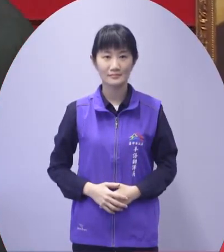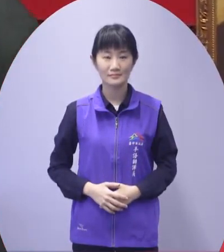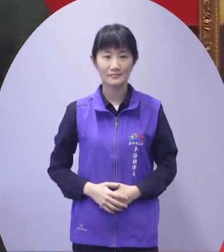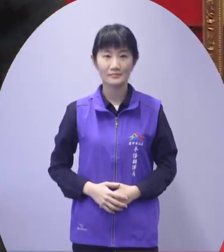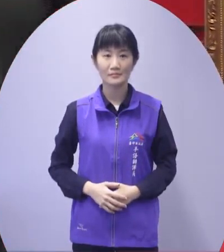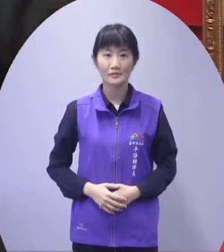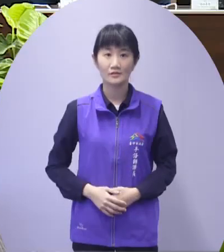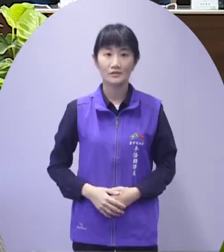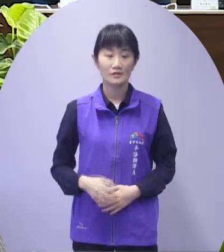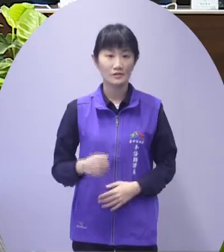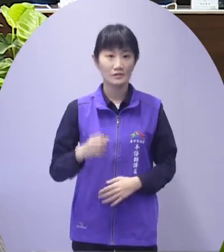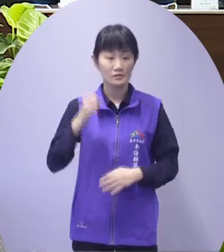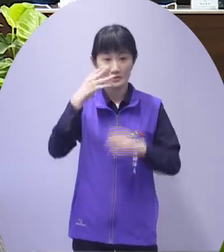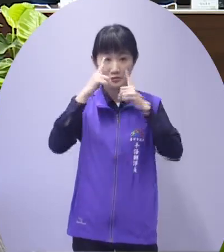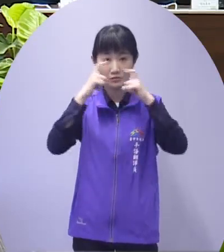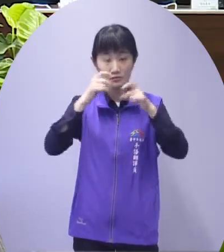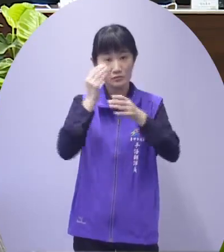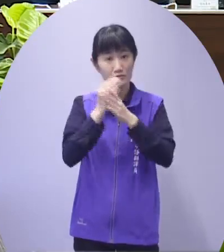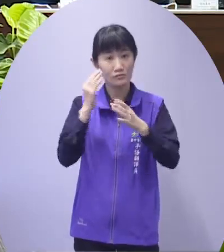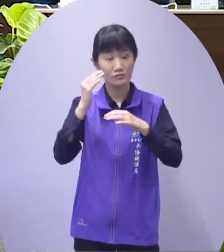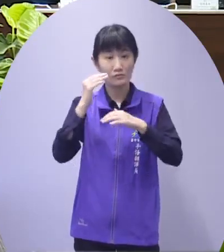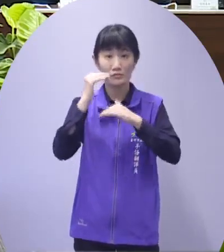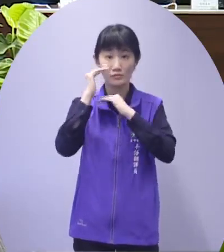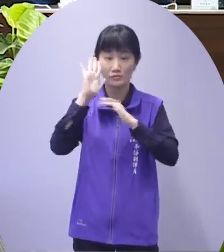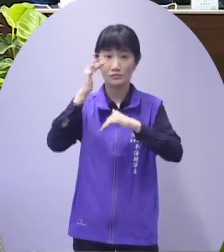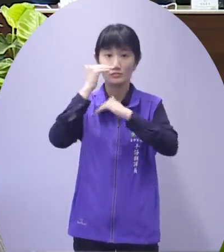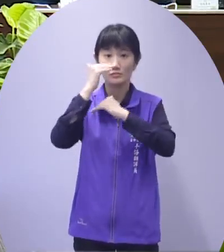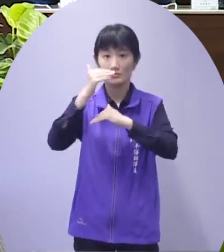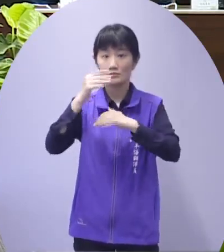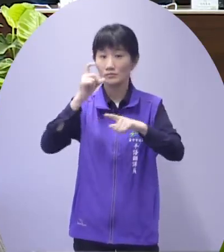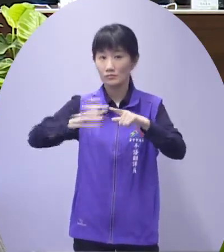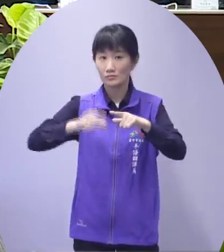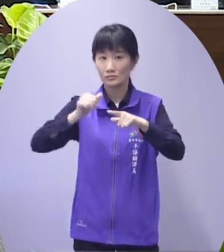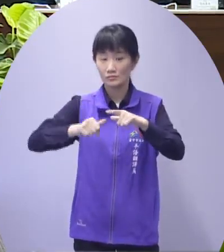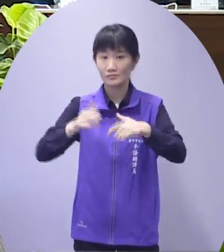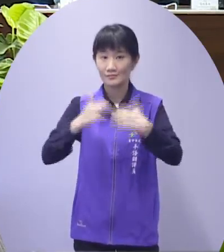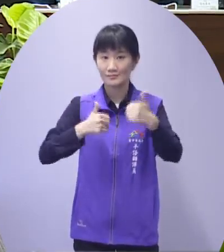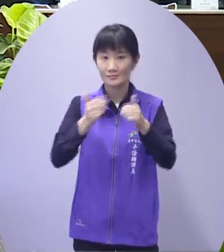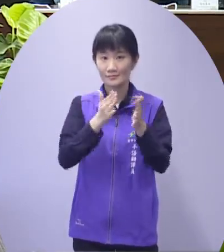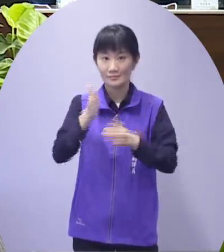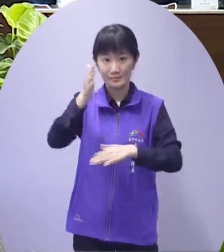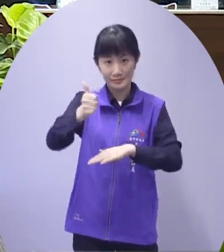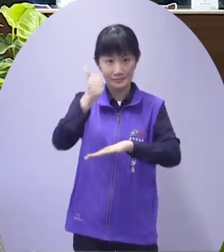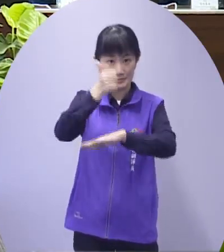新农股份有限公司请陈建清协理上台授奖。